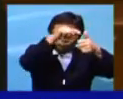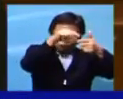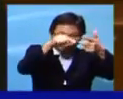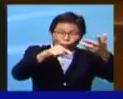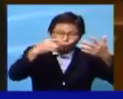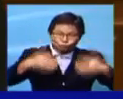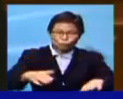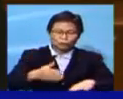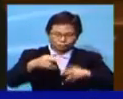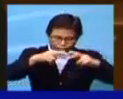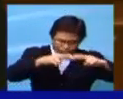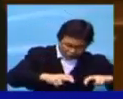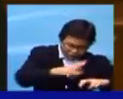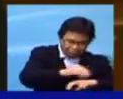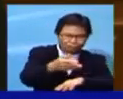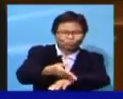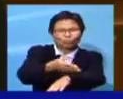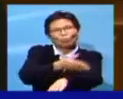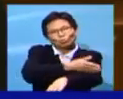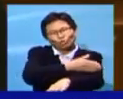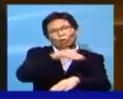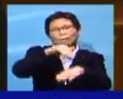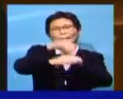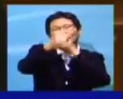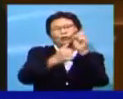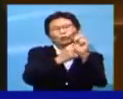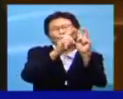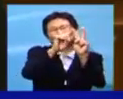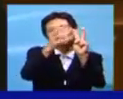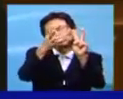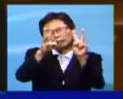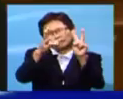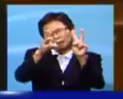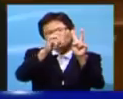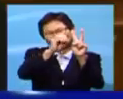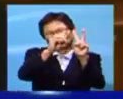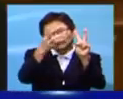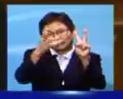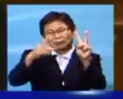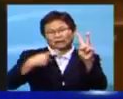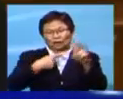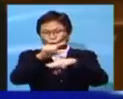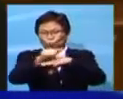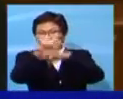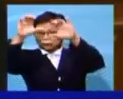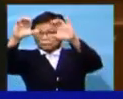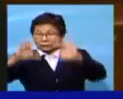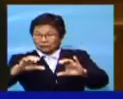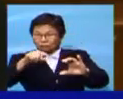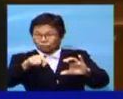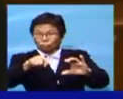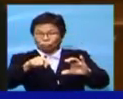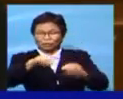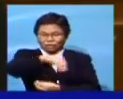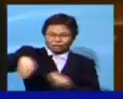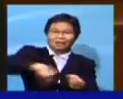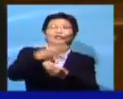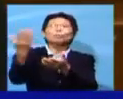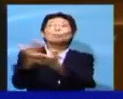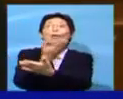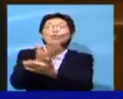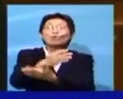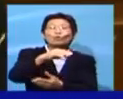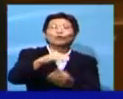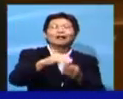tambah baik sebab itu pada 2016 kita menggun pakaiedah yangah